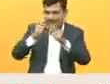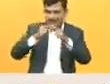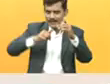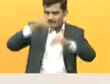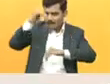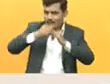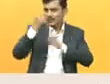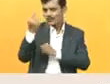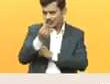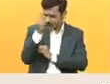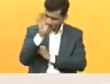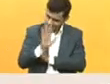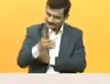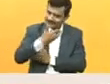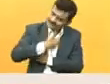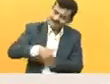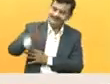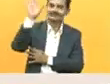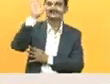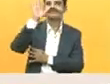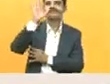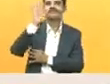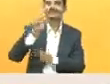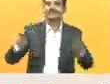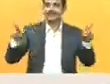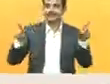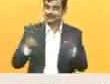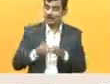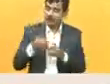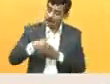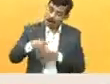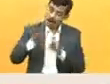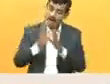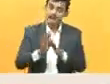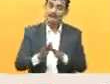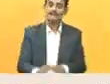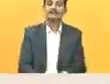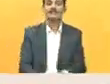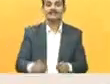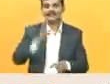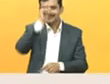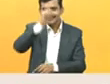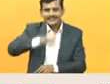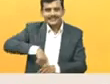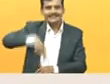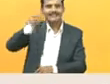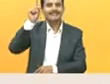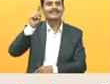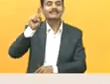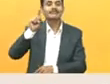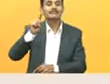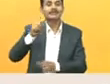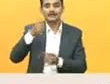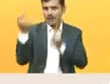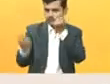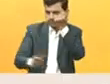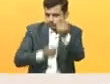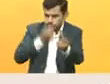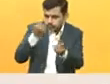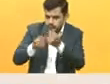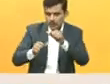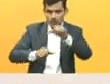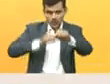के अधिकार का उपयोग करें, हमेशा करें और देश के डेमोक्रेटिक प्रोसेस